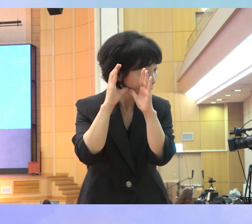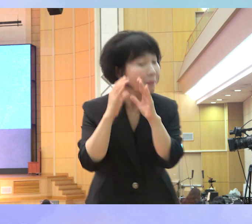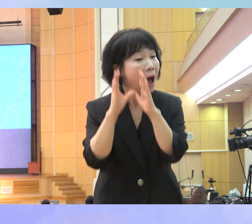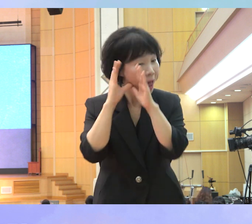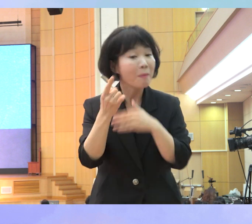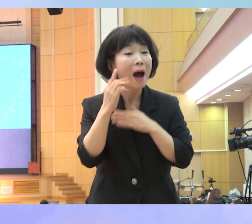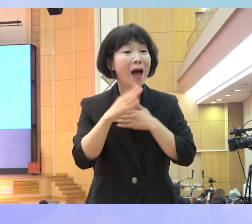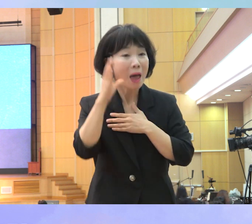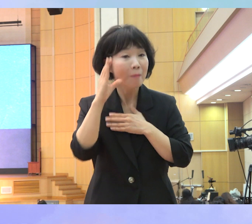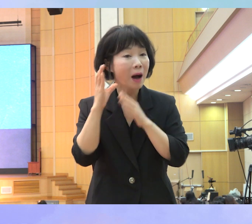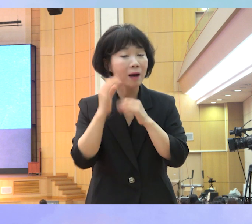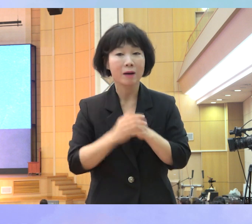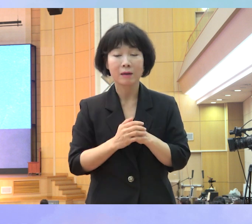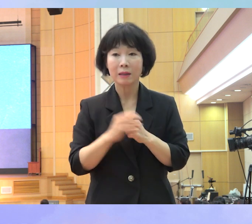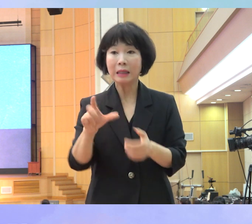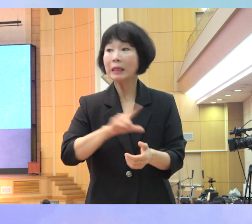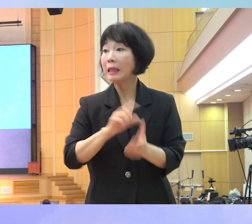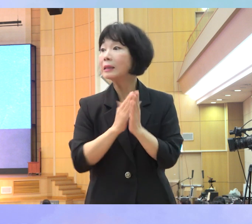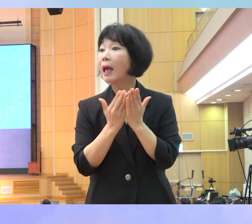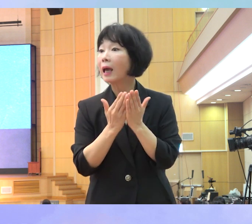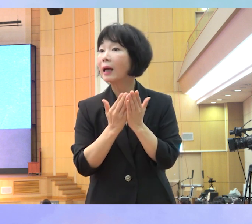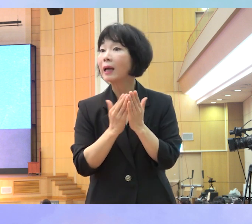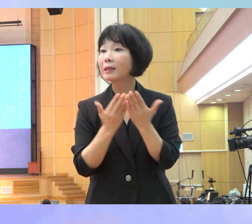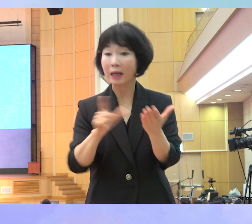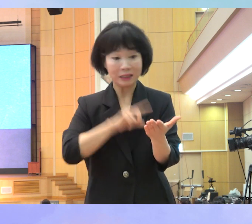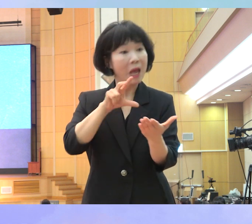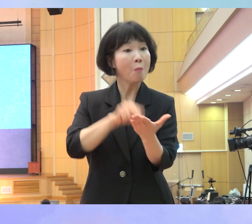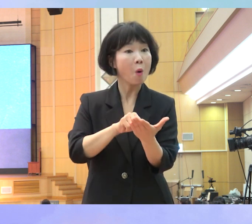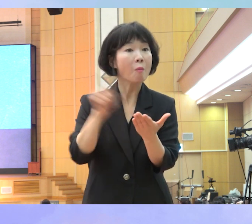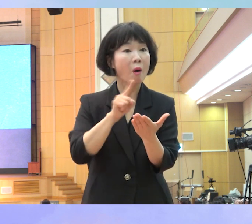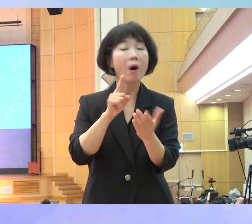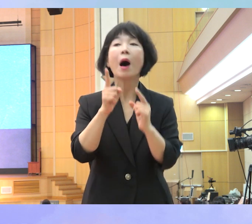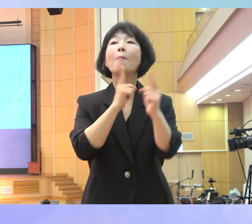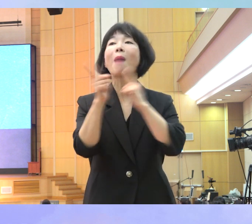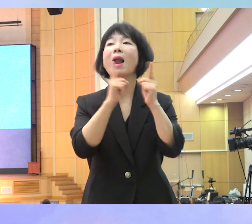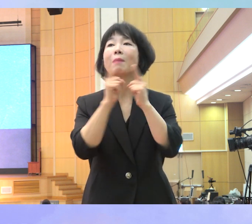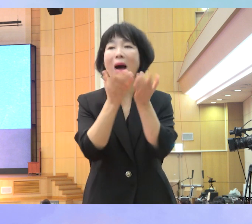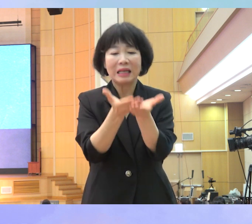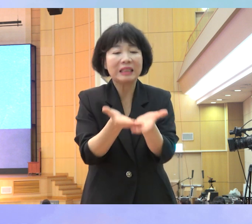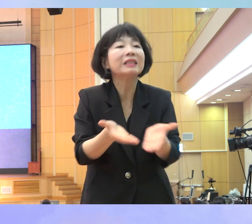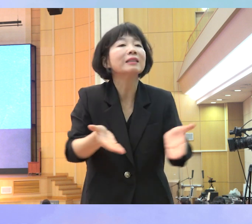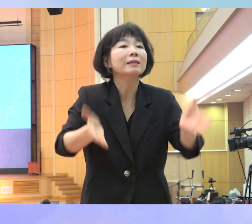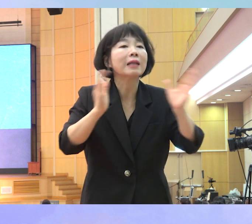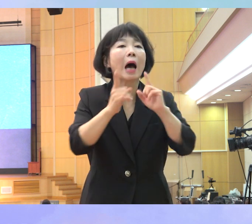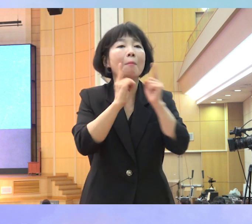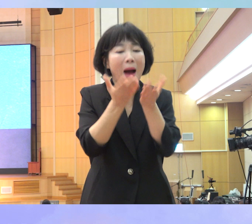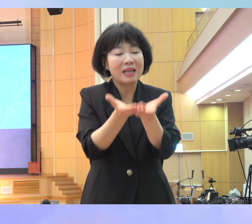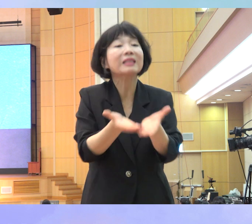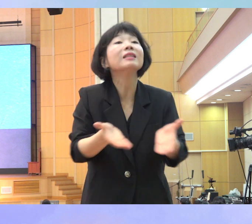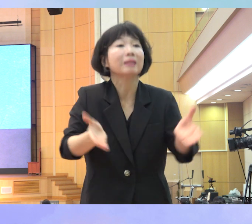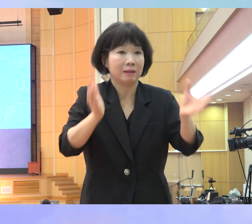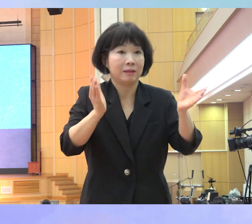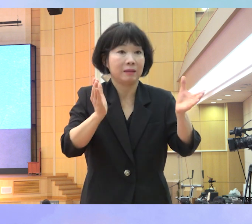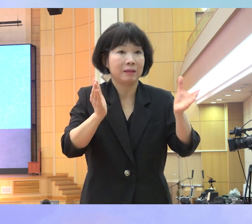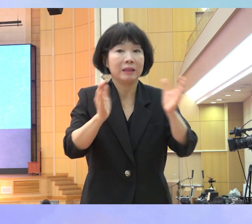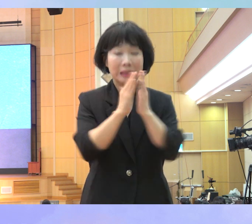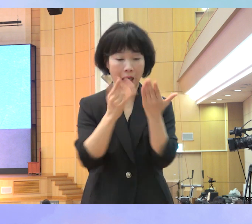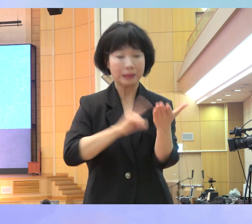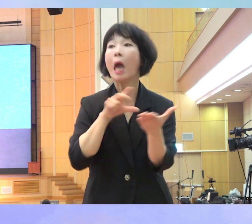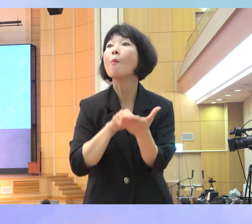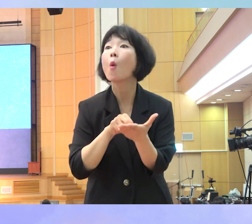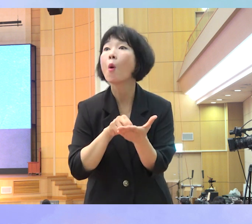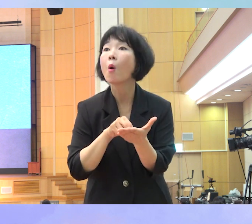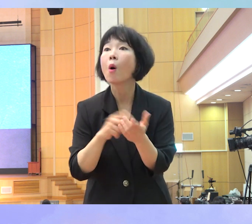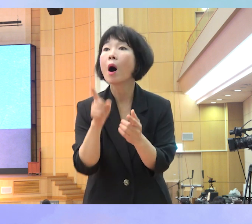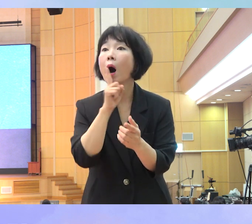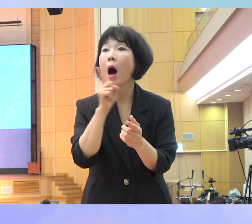가져왔는데, 그 책 제목은 말그릇이라는 책입니다. 이 말그릇이라는 책에서